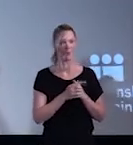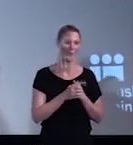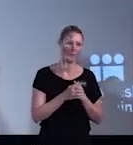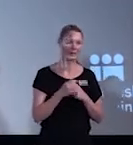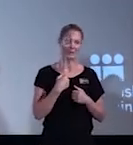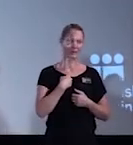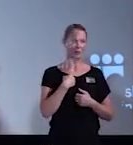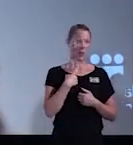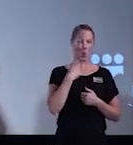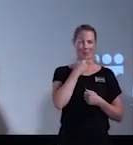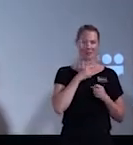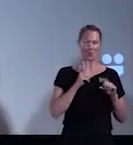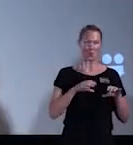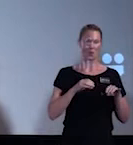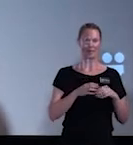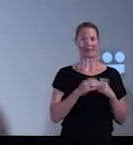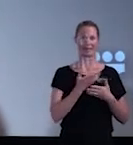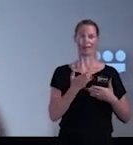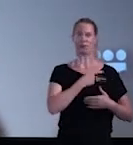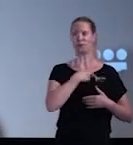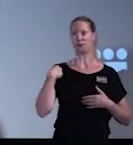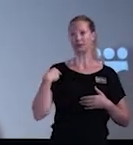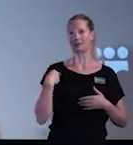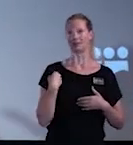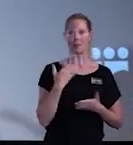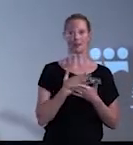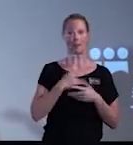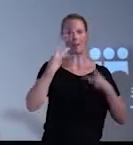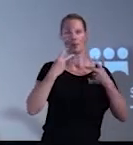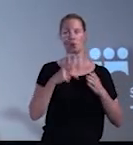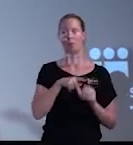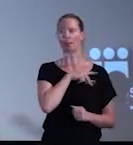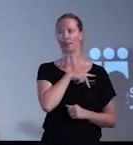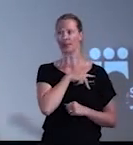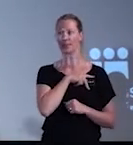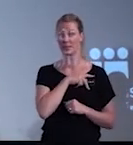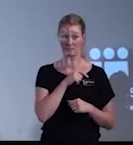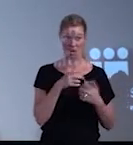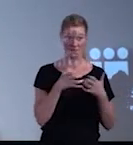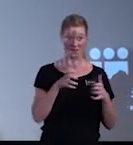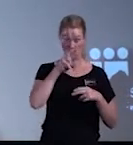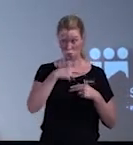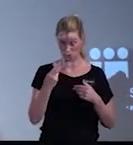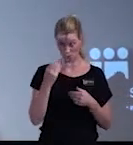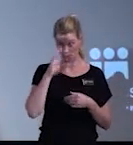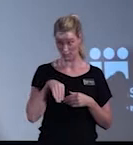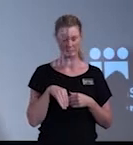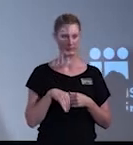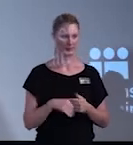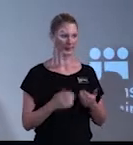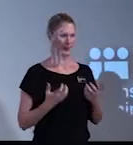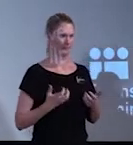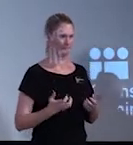inte jag. Utan det är ju inte vi som sätter biopriserna. Men är det bara Sverige och Norge som har? Det kanske du vet. Jag har faktiskt ingen